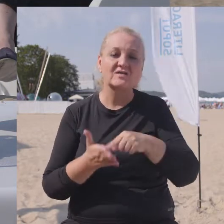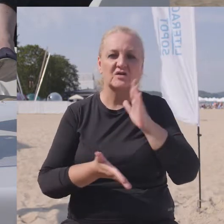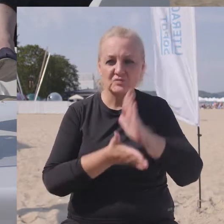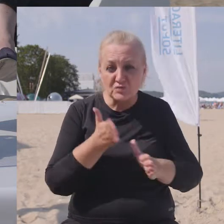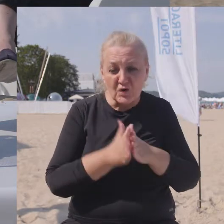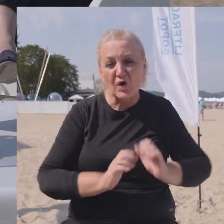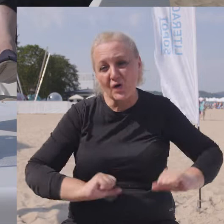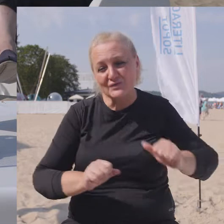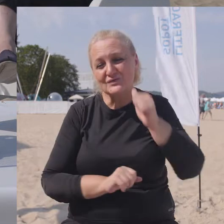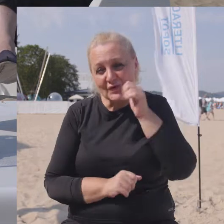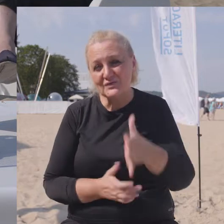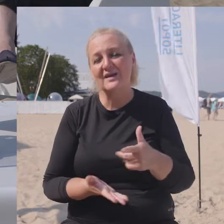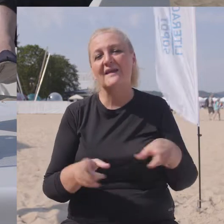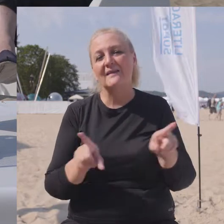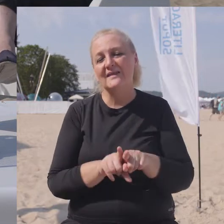i